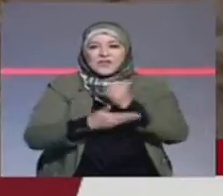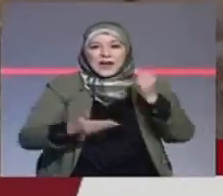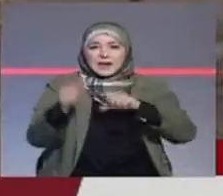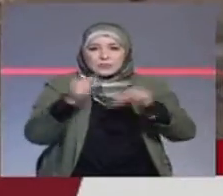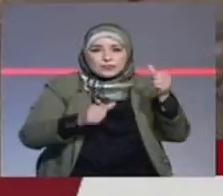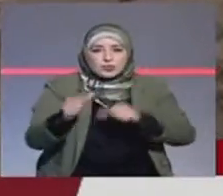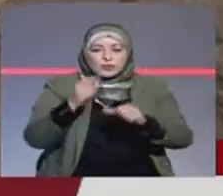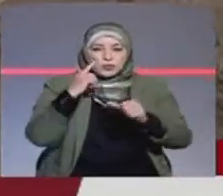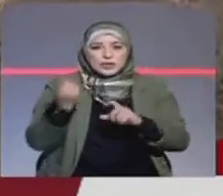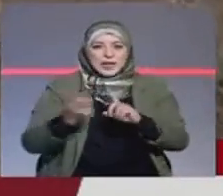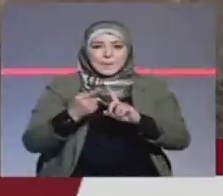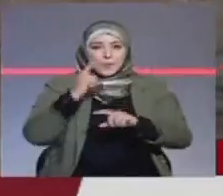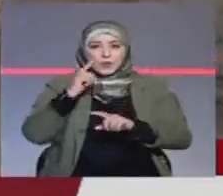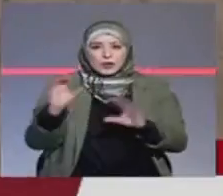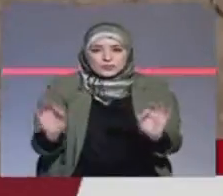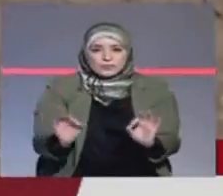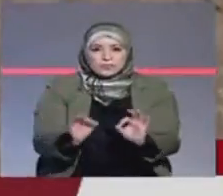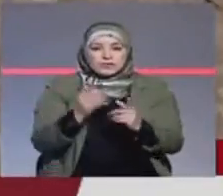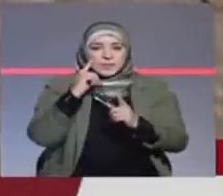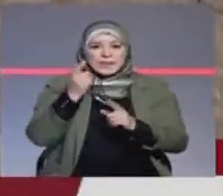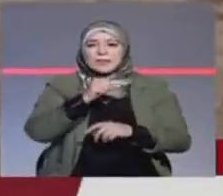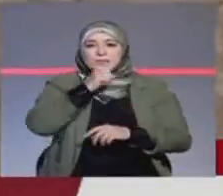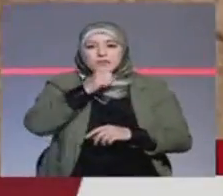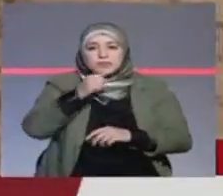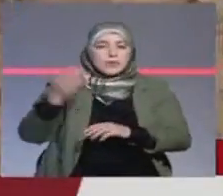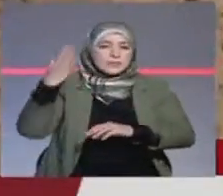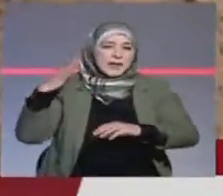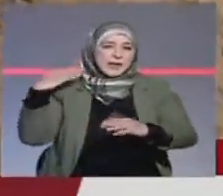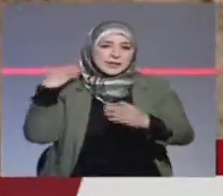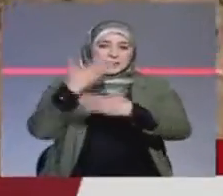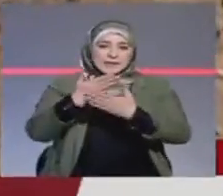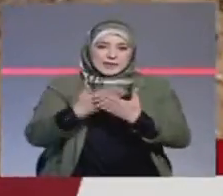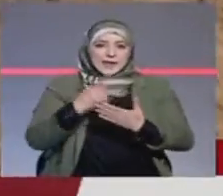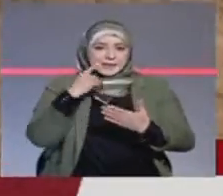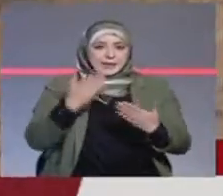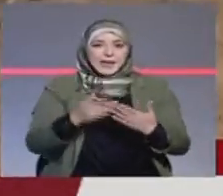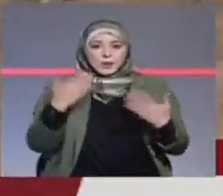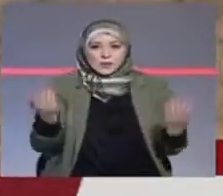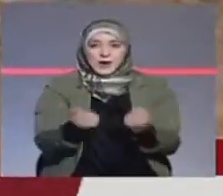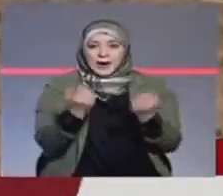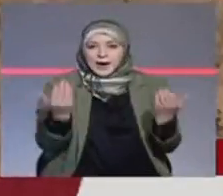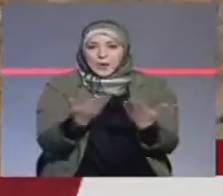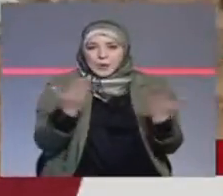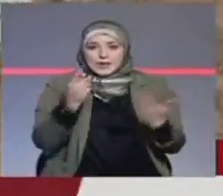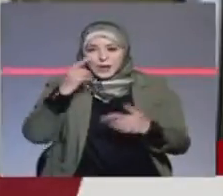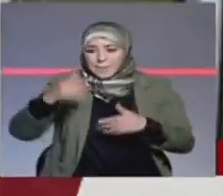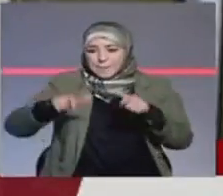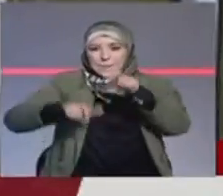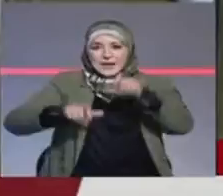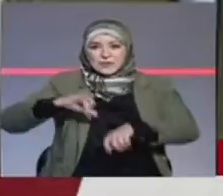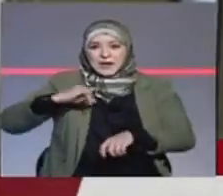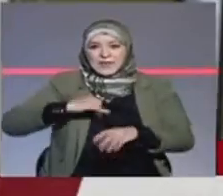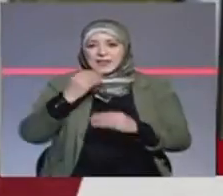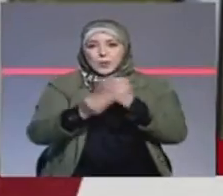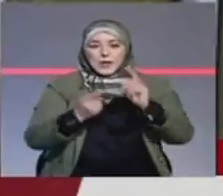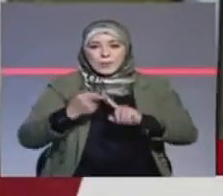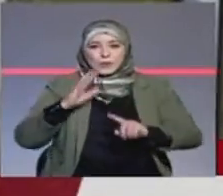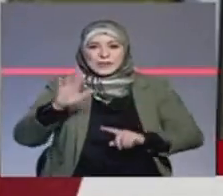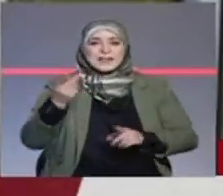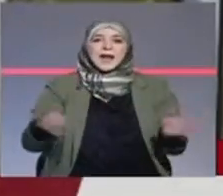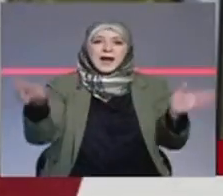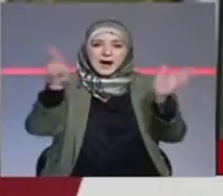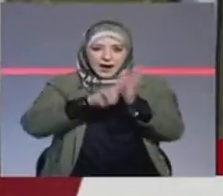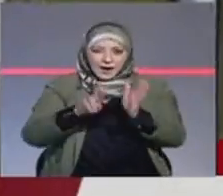إيكولوجية ابتدعها الأجداد على مر السنين، ويحاول الآن الأحفاد والمختصون